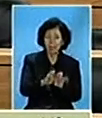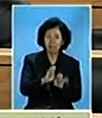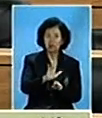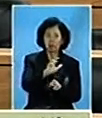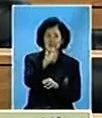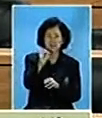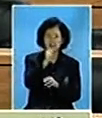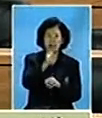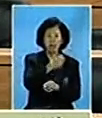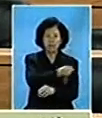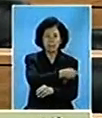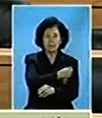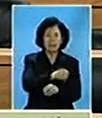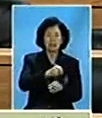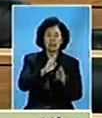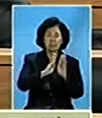แพทย์แผนไทย